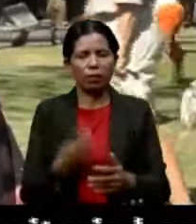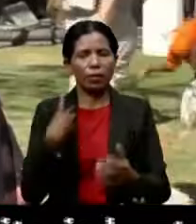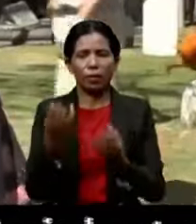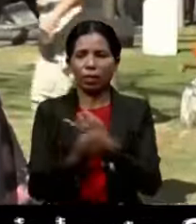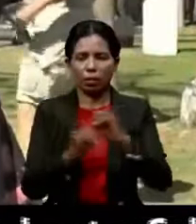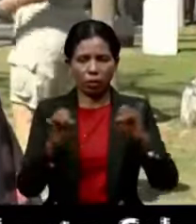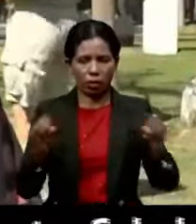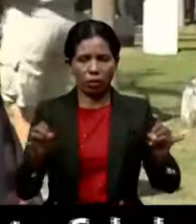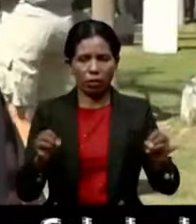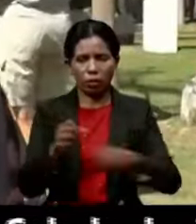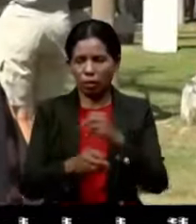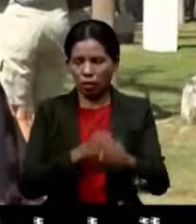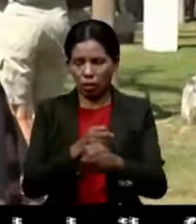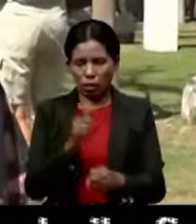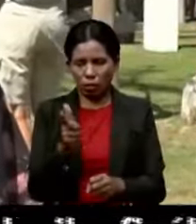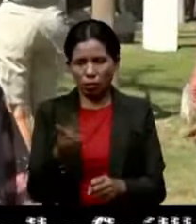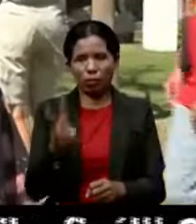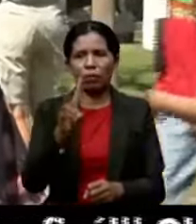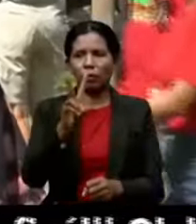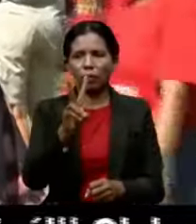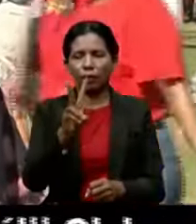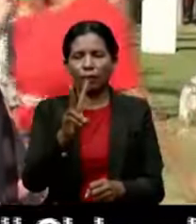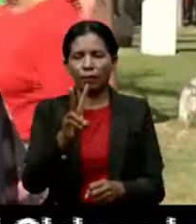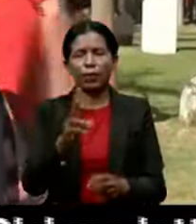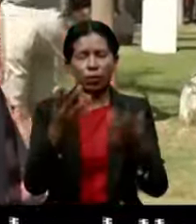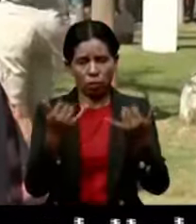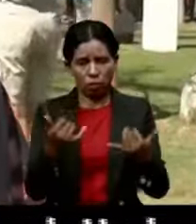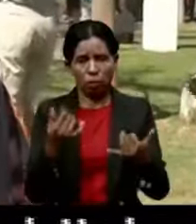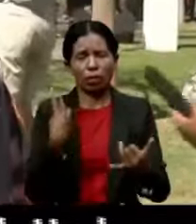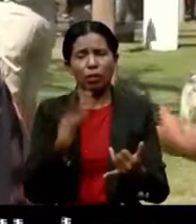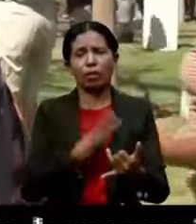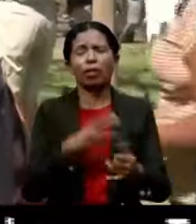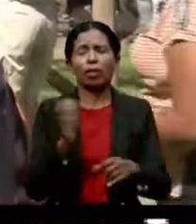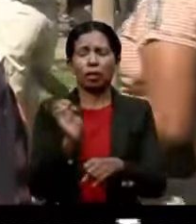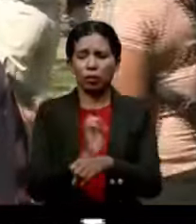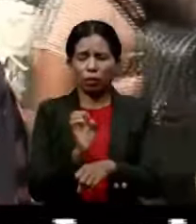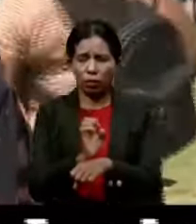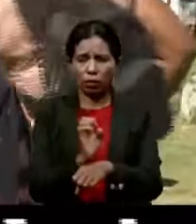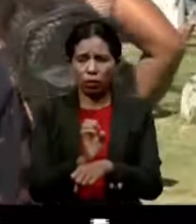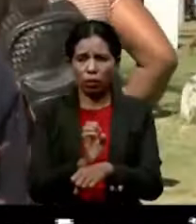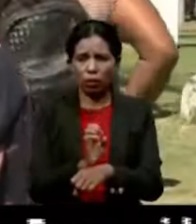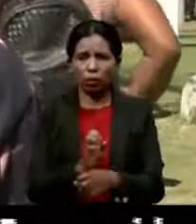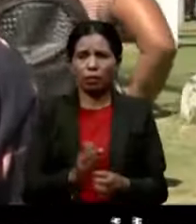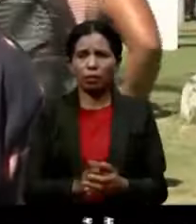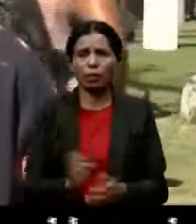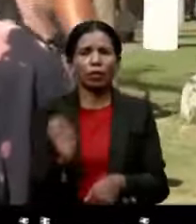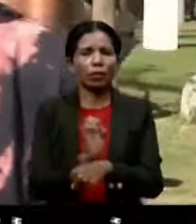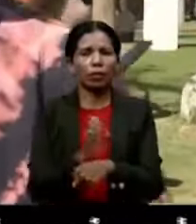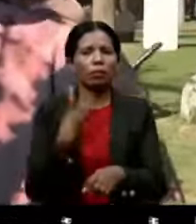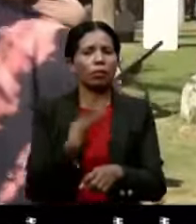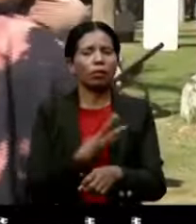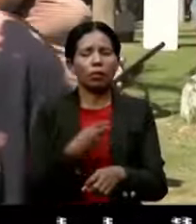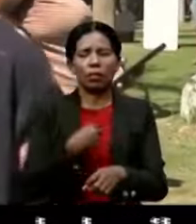tina nronu lurisin rua to agora dit ita re ita ekonomi ita bertemera ita ni ekonomi mas ekonomi ita ni